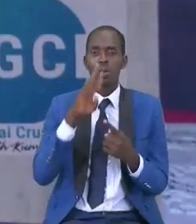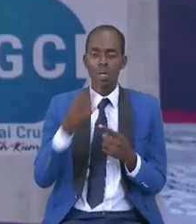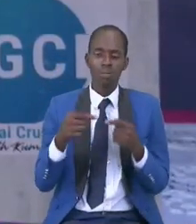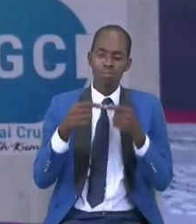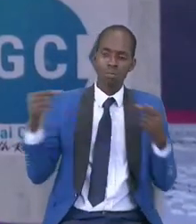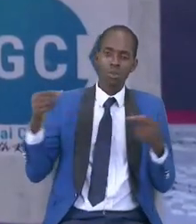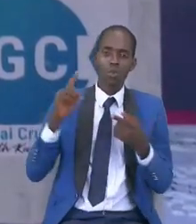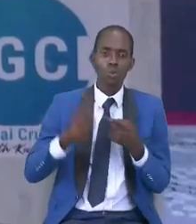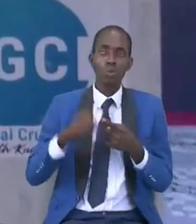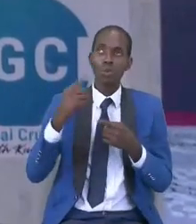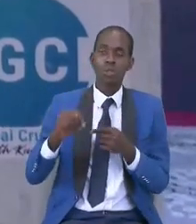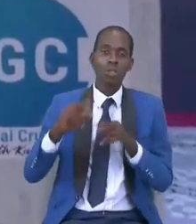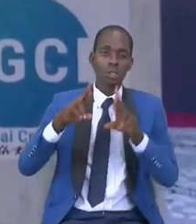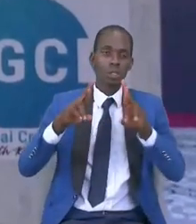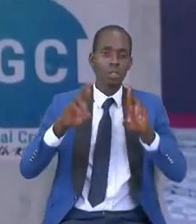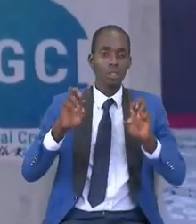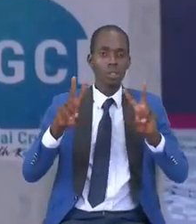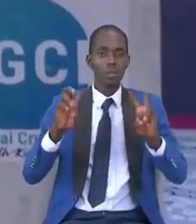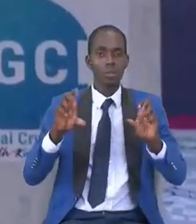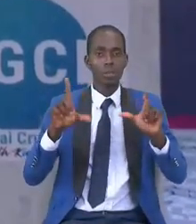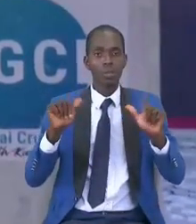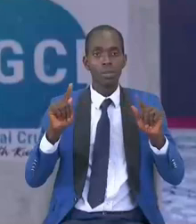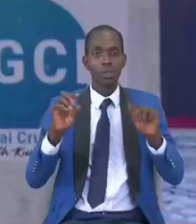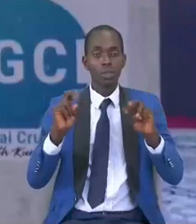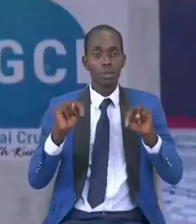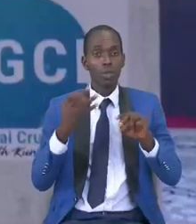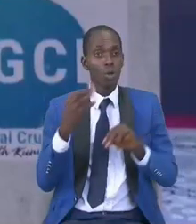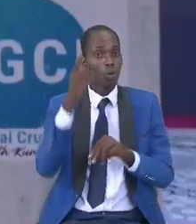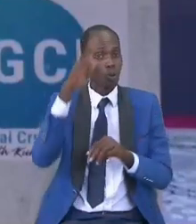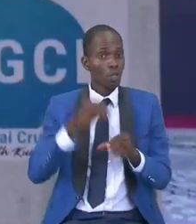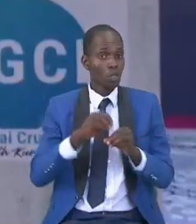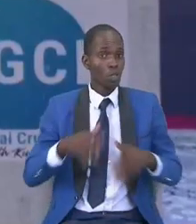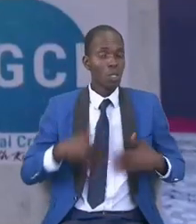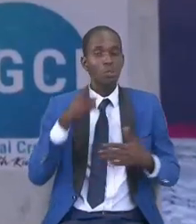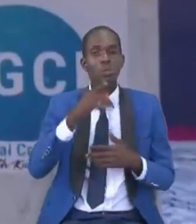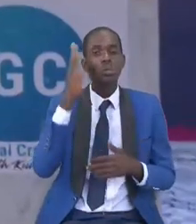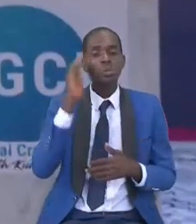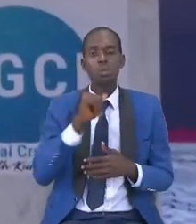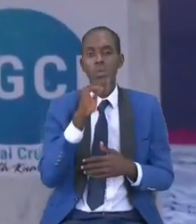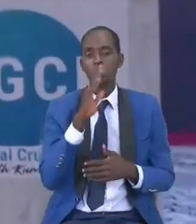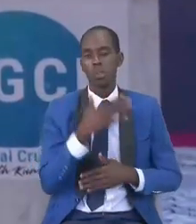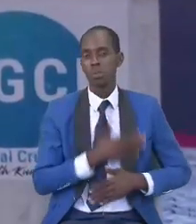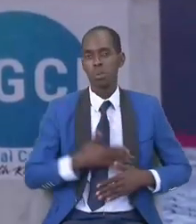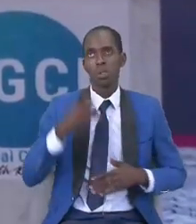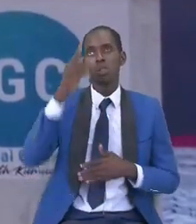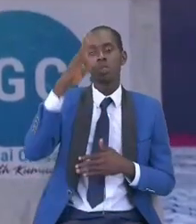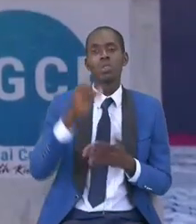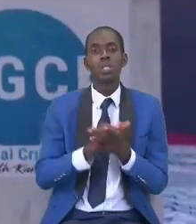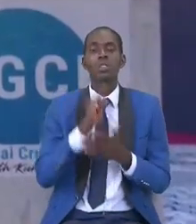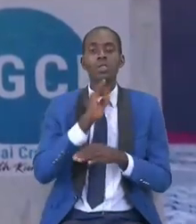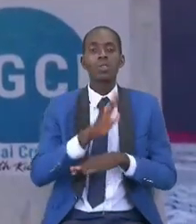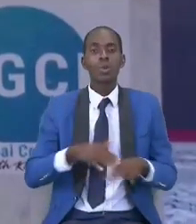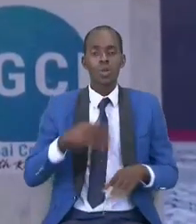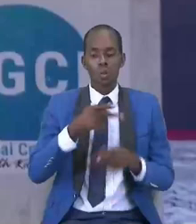contre la révélation de Dieu dans ta vie, tu ne sera pas agréable à Dieu. Le lieu de